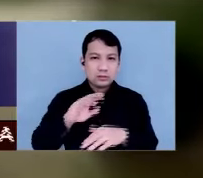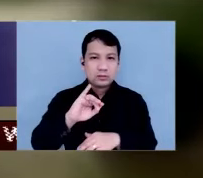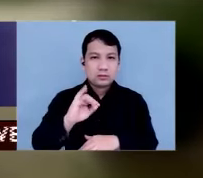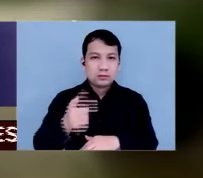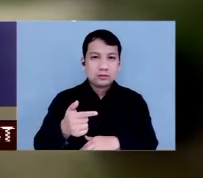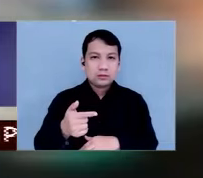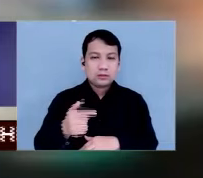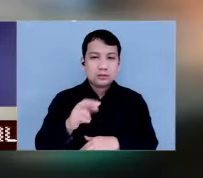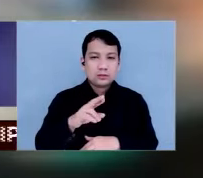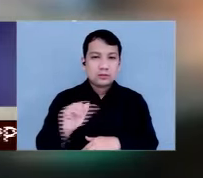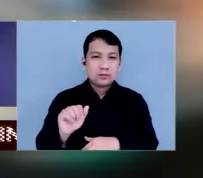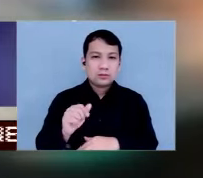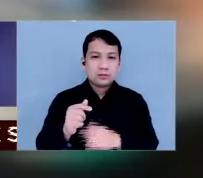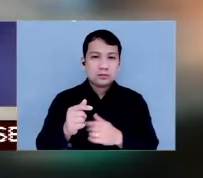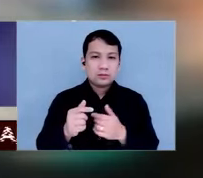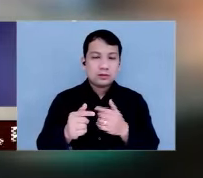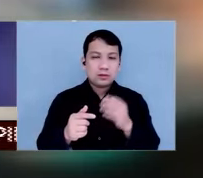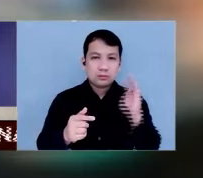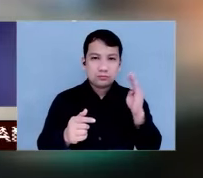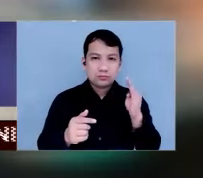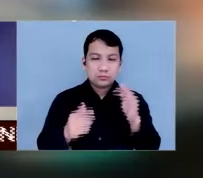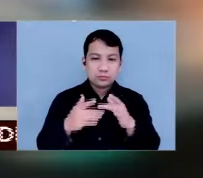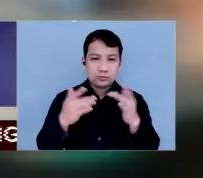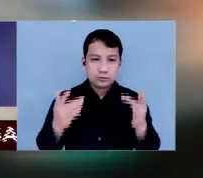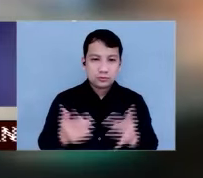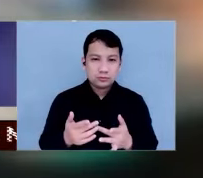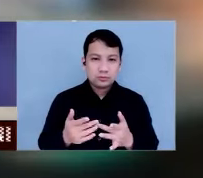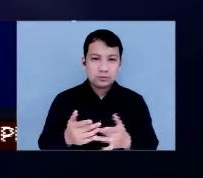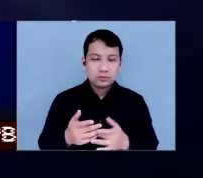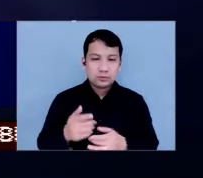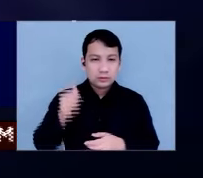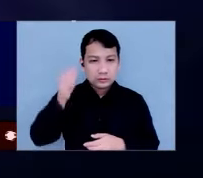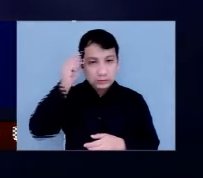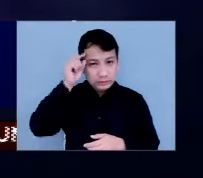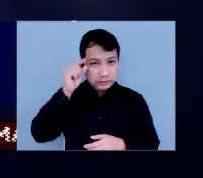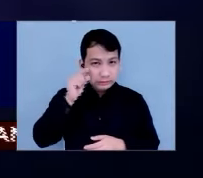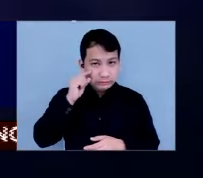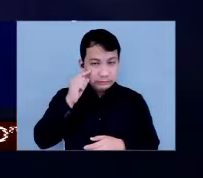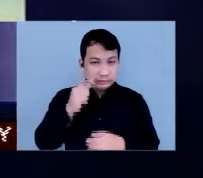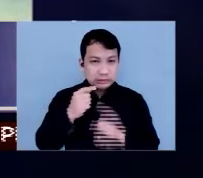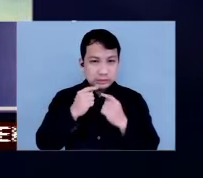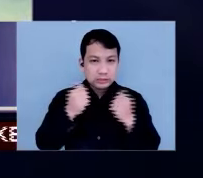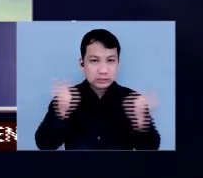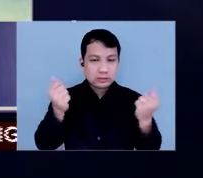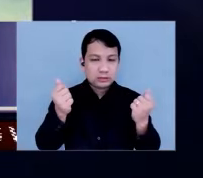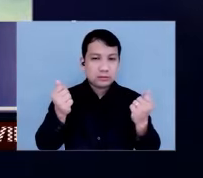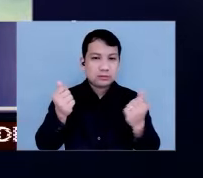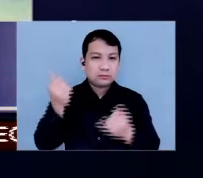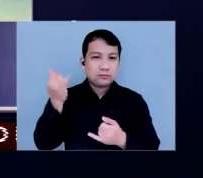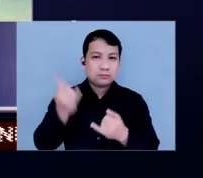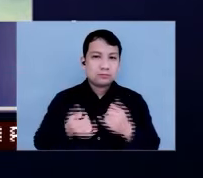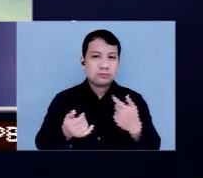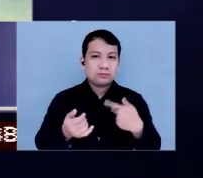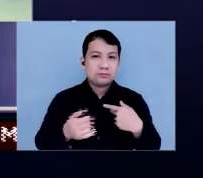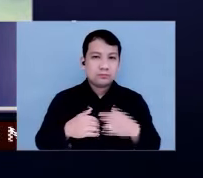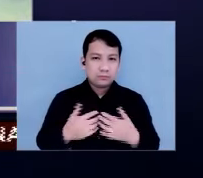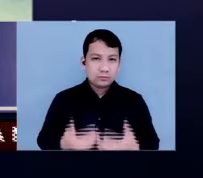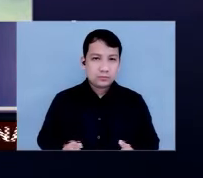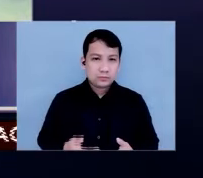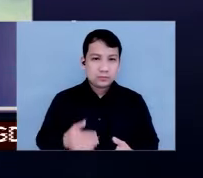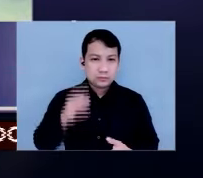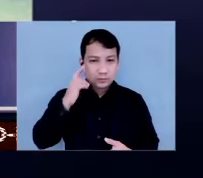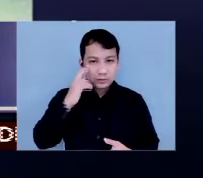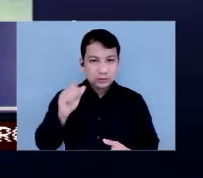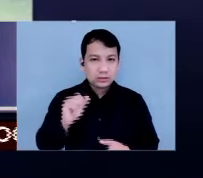ng blue hearts at pictures sa kanilang gender reveal party. Last month lang nang kumpirmahin nila ang pagbubuntis ni Ria sa